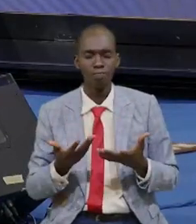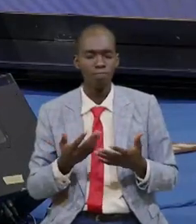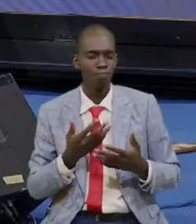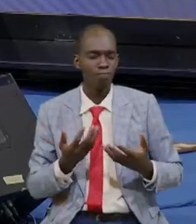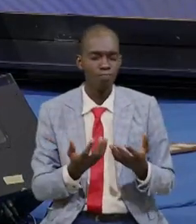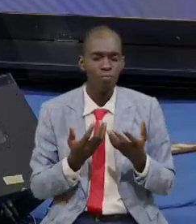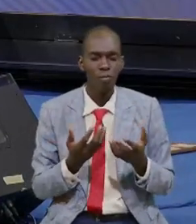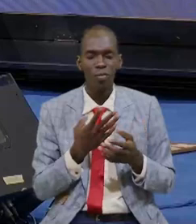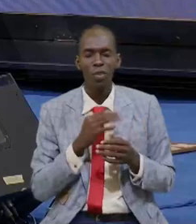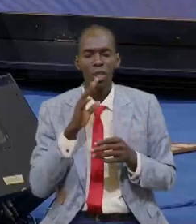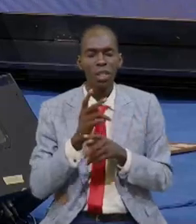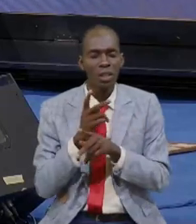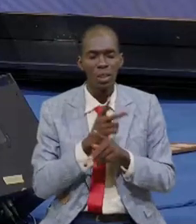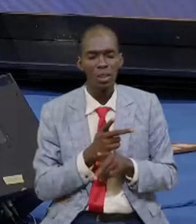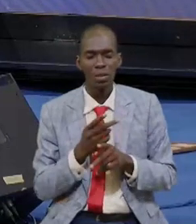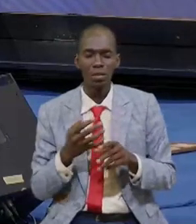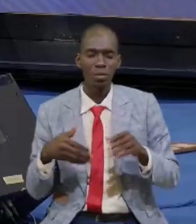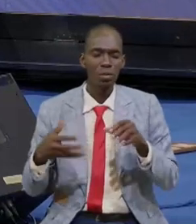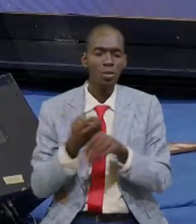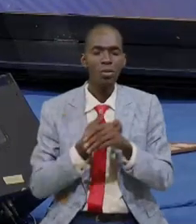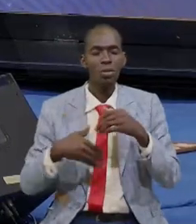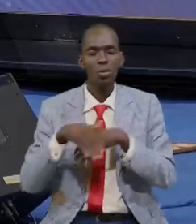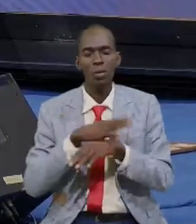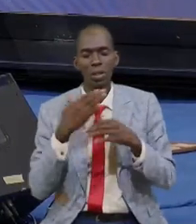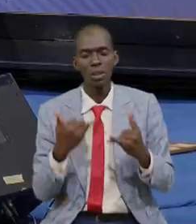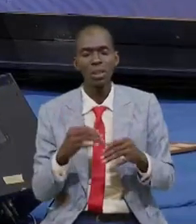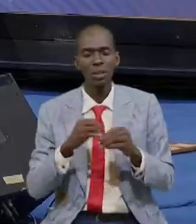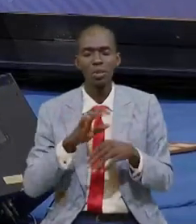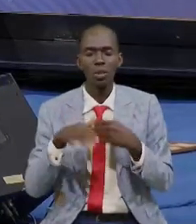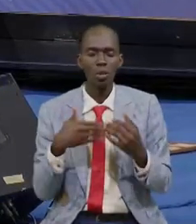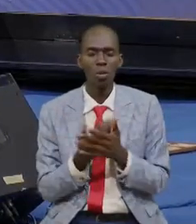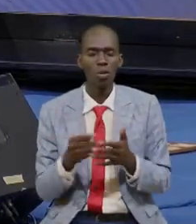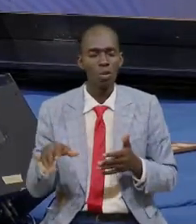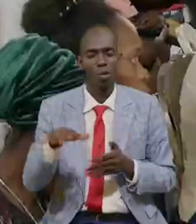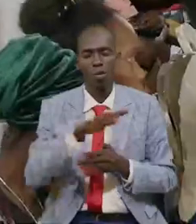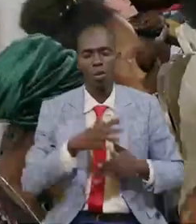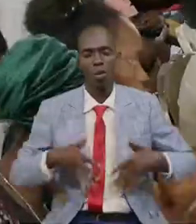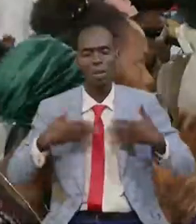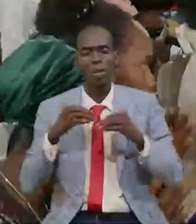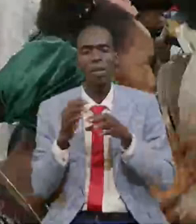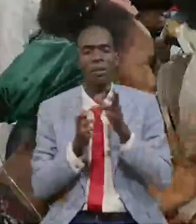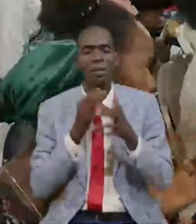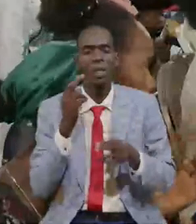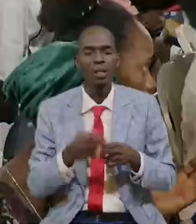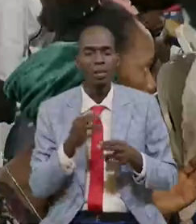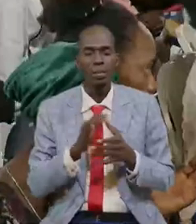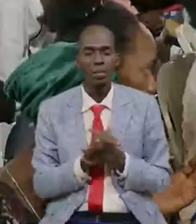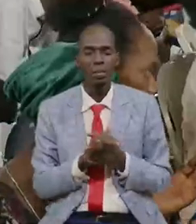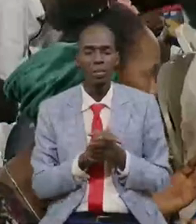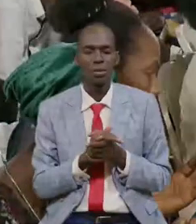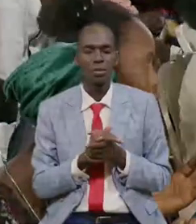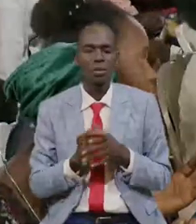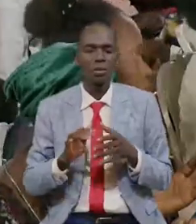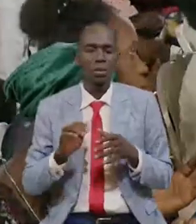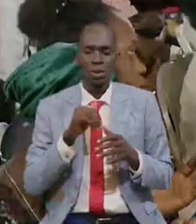occupe leur vie. Que tes soins rentrent dans leur vie maintenant au nom de Jésus-Christ.